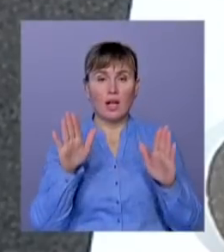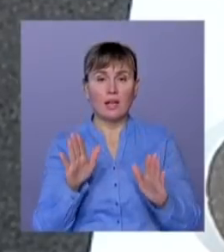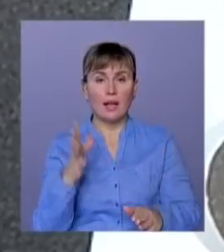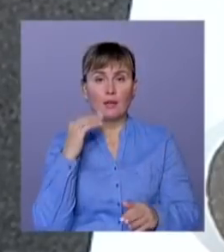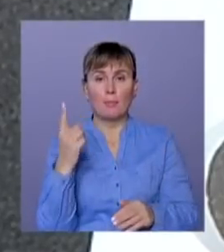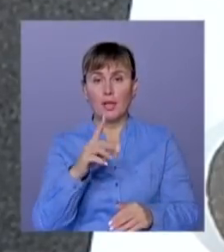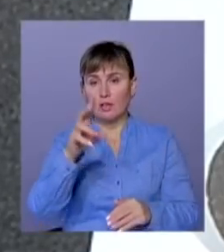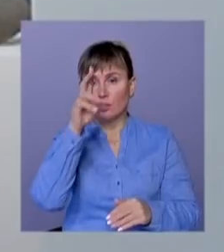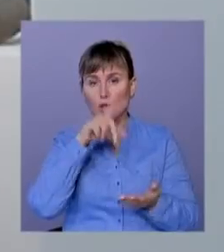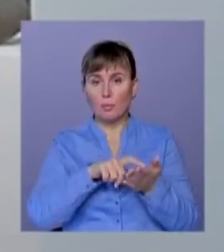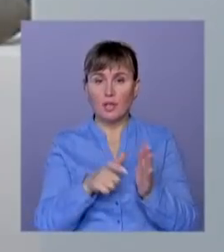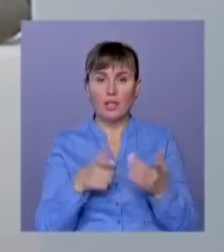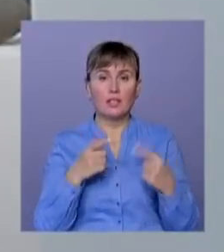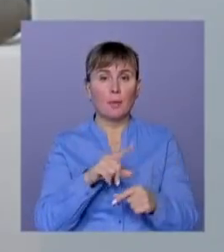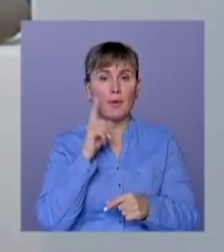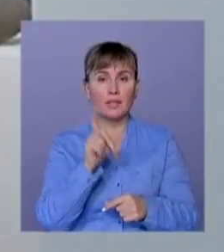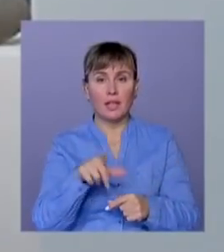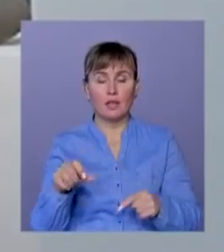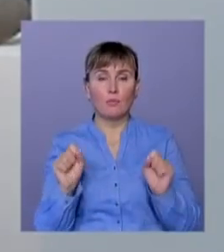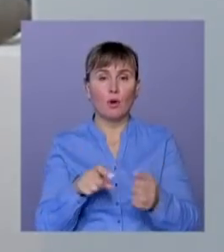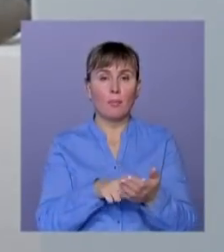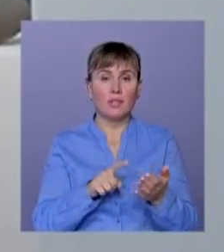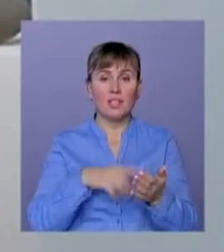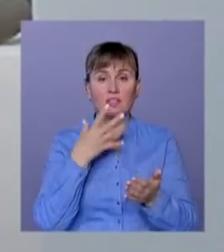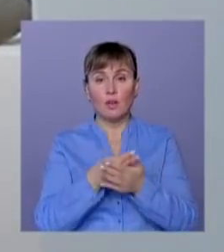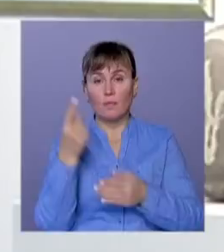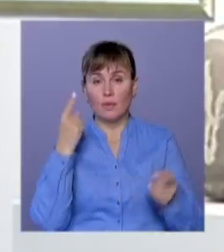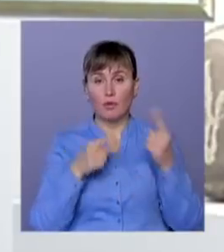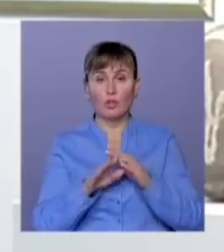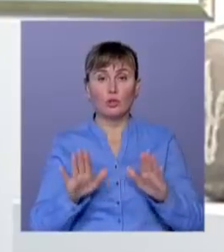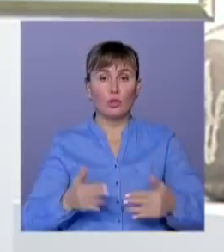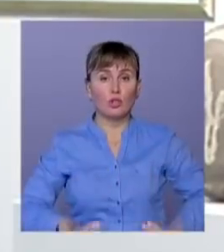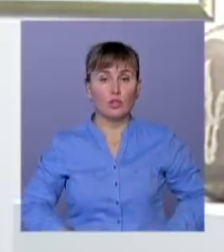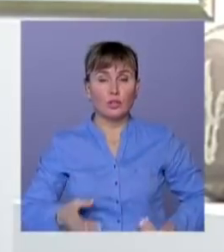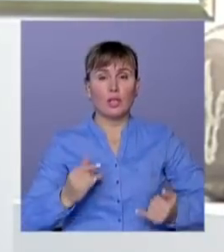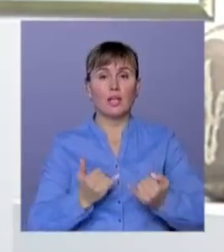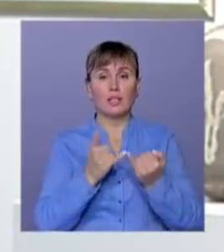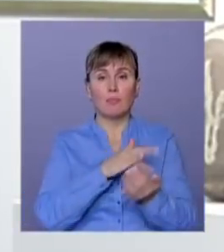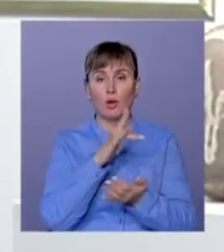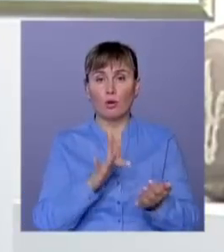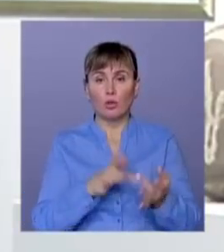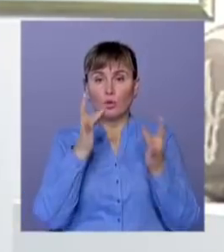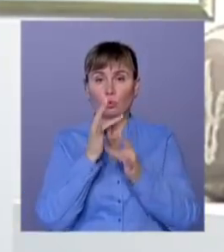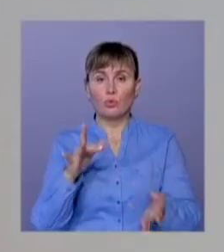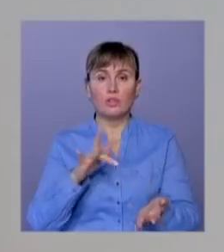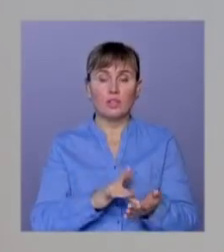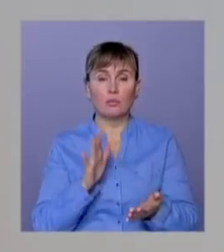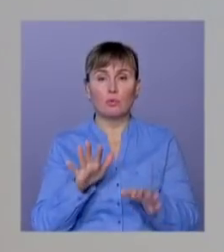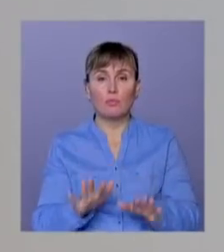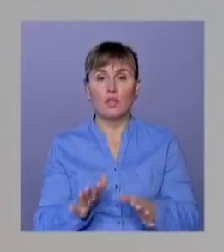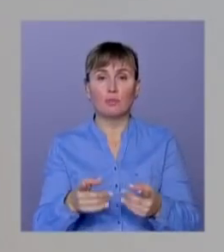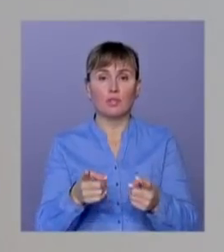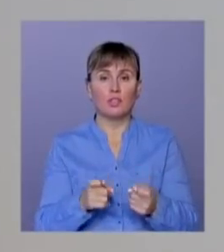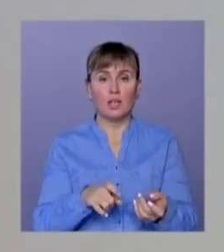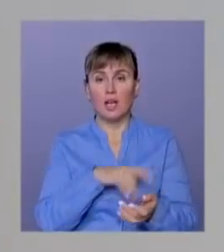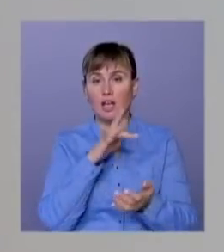первая государственная площадка, где молодые таланты могут поделиться своим творчеством не только с жителями, но и гостями города. Культурный центр станет местом притяжения горожан,